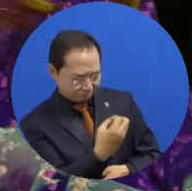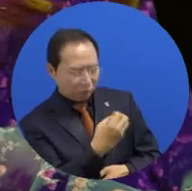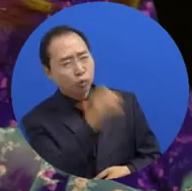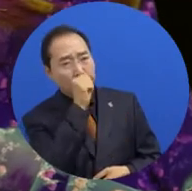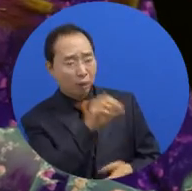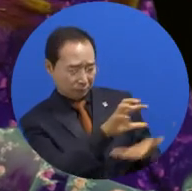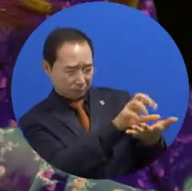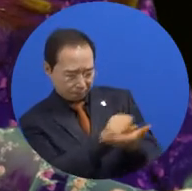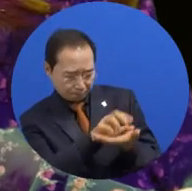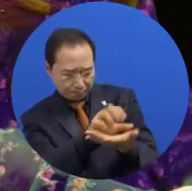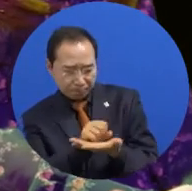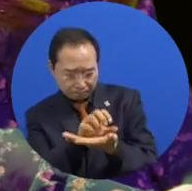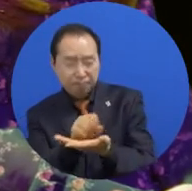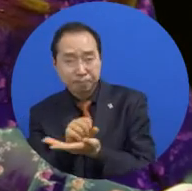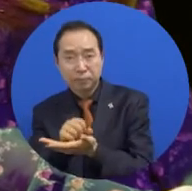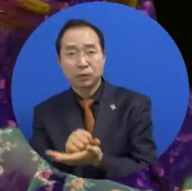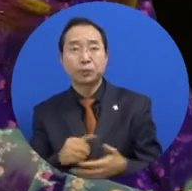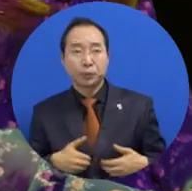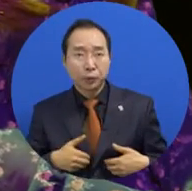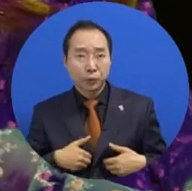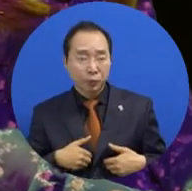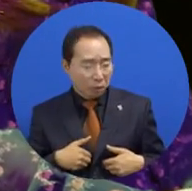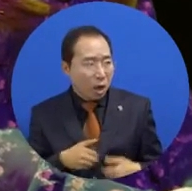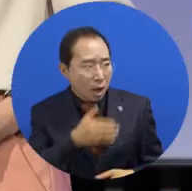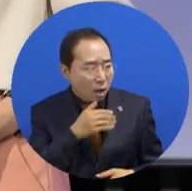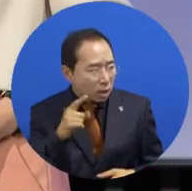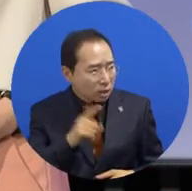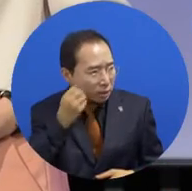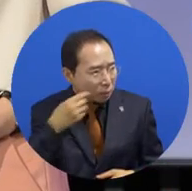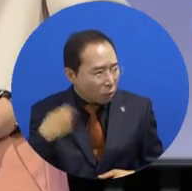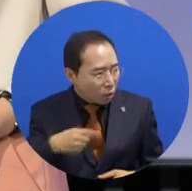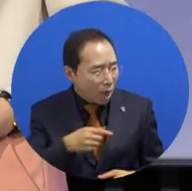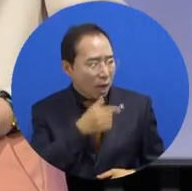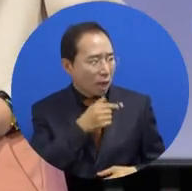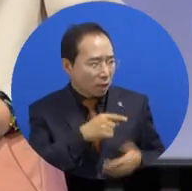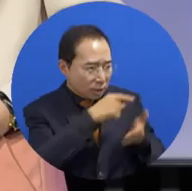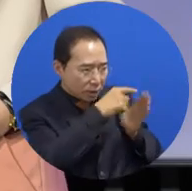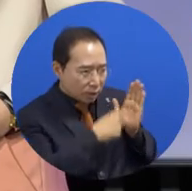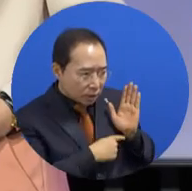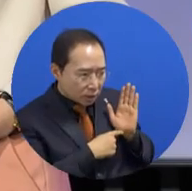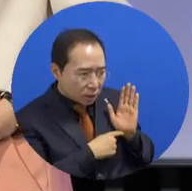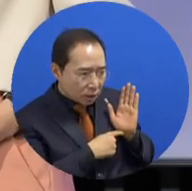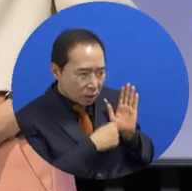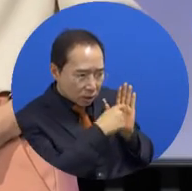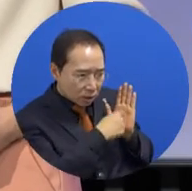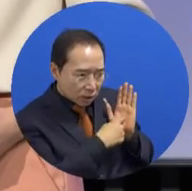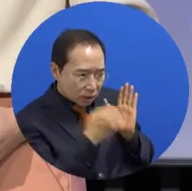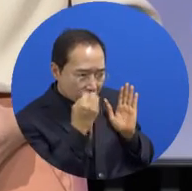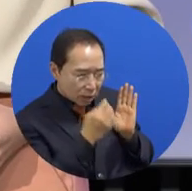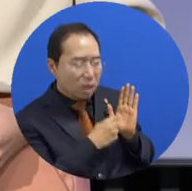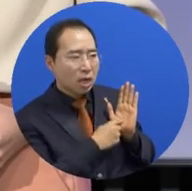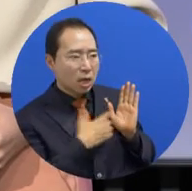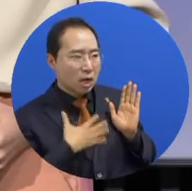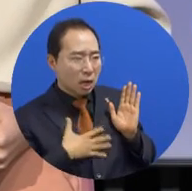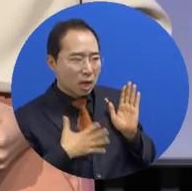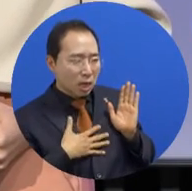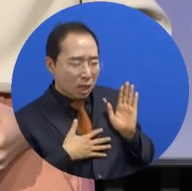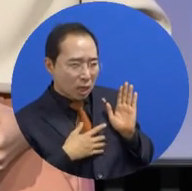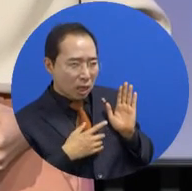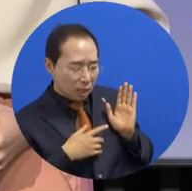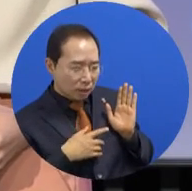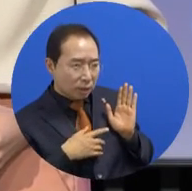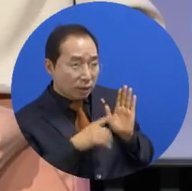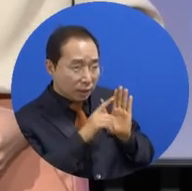거예요. 그게 이제 독자와의 대화죠. 그러면 고기를 이렇게 읽어주고 이 피드백 받는